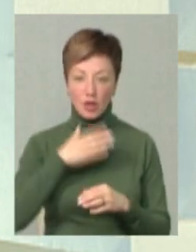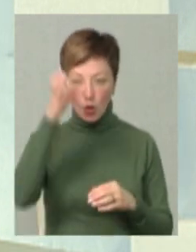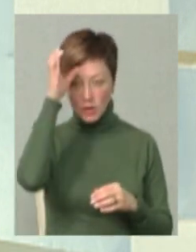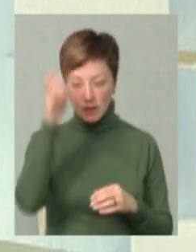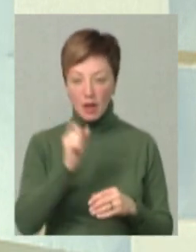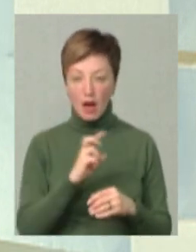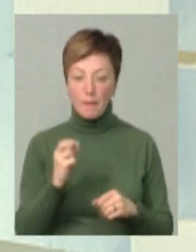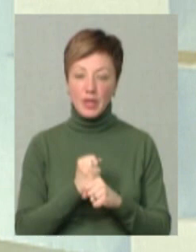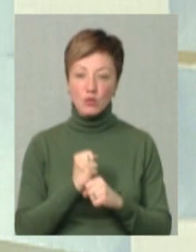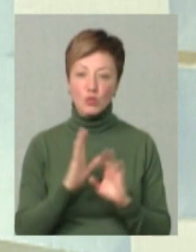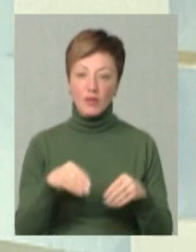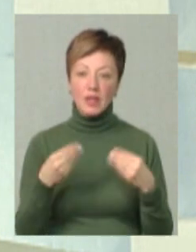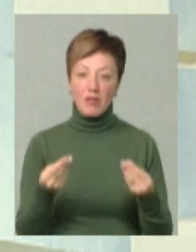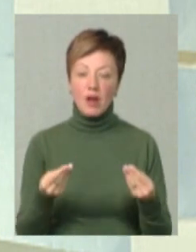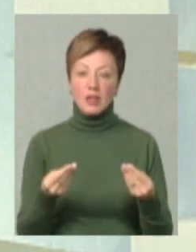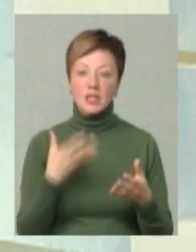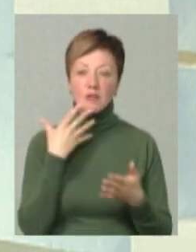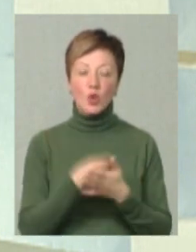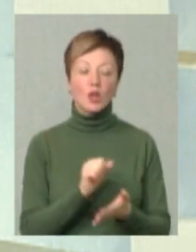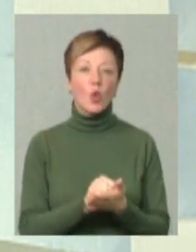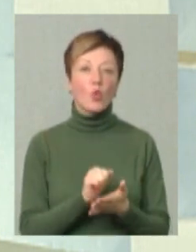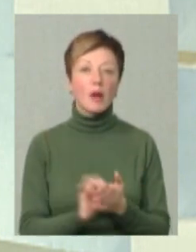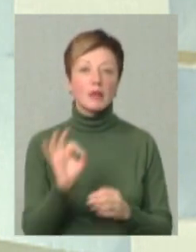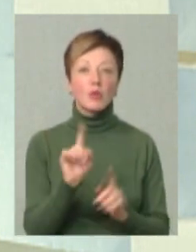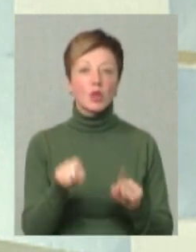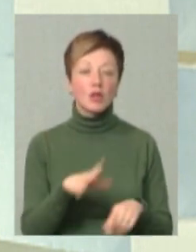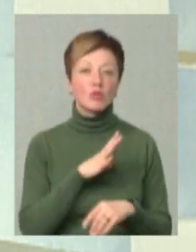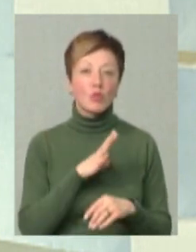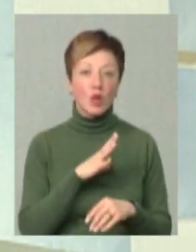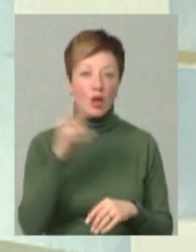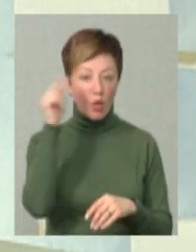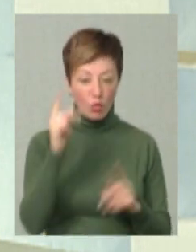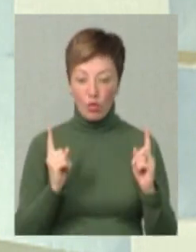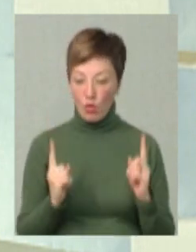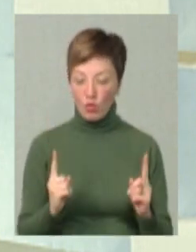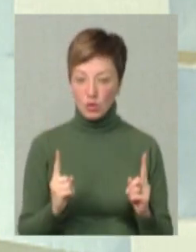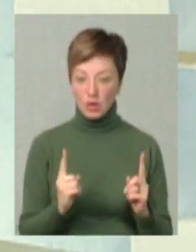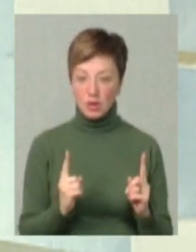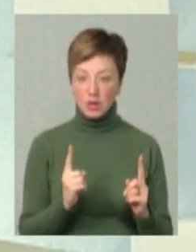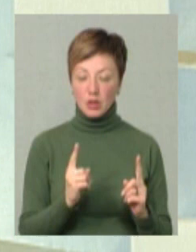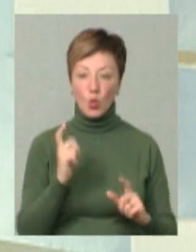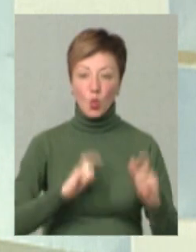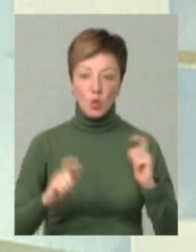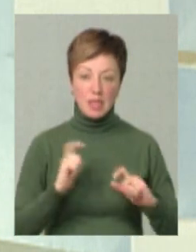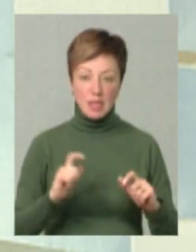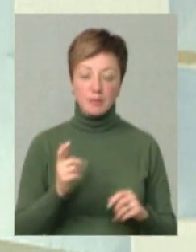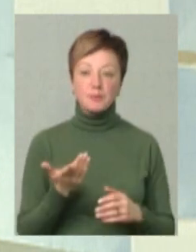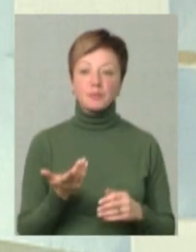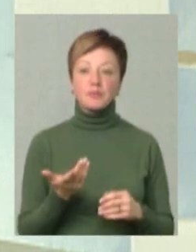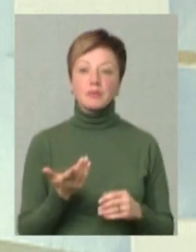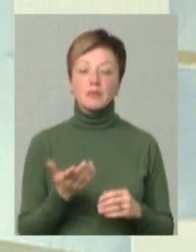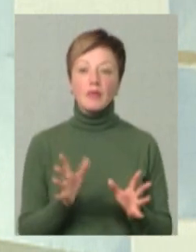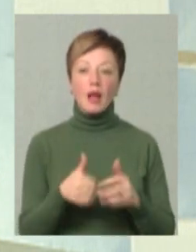освітніх хабів працюють, вони будуть видавати свої документи про те, що були пройдені короткотермінові курси. Відповідно,